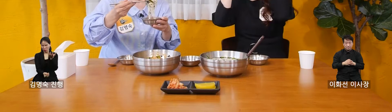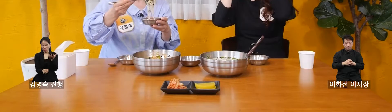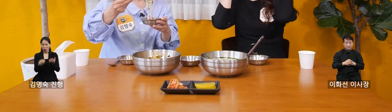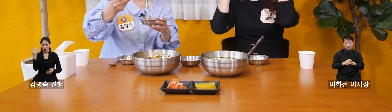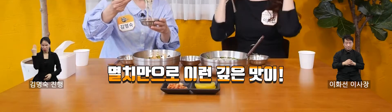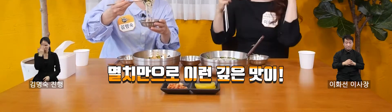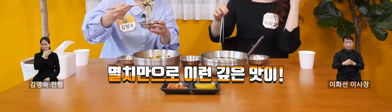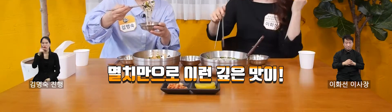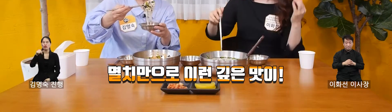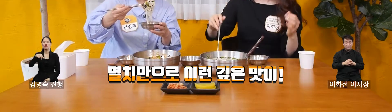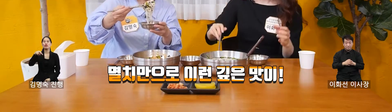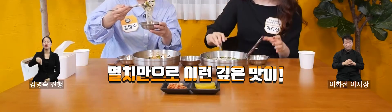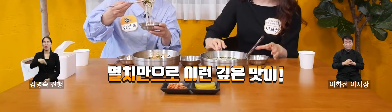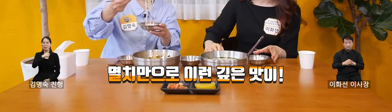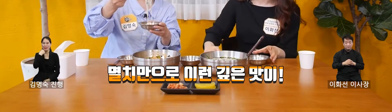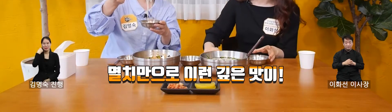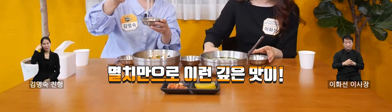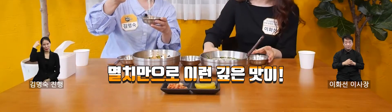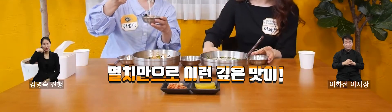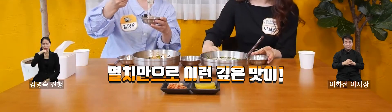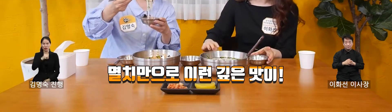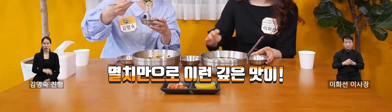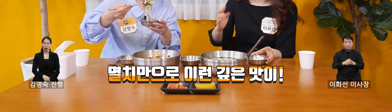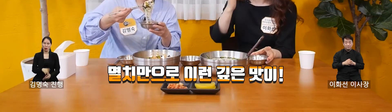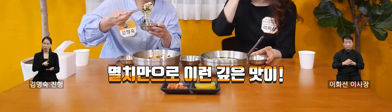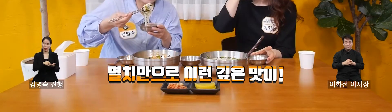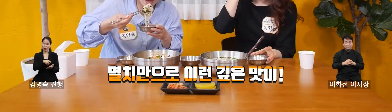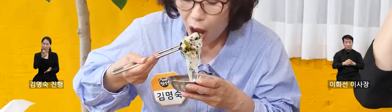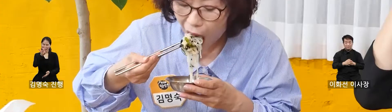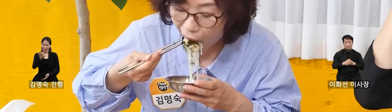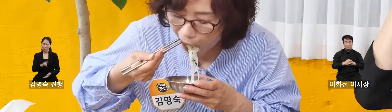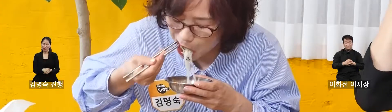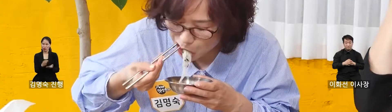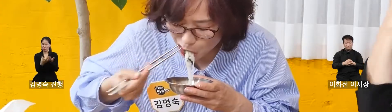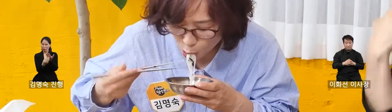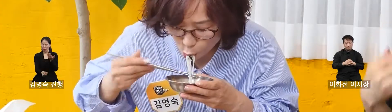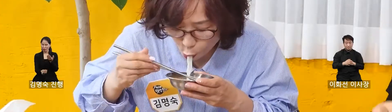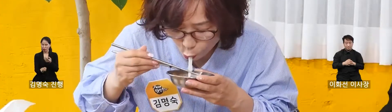구수하거든요. 멸치 하나만 썼는데, 오.